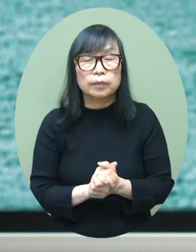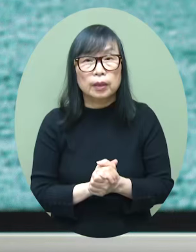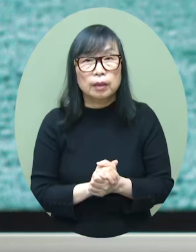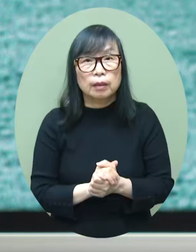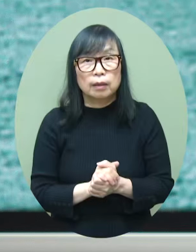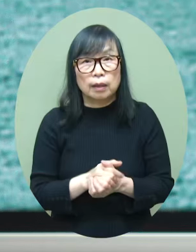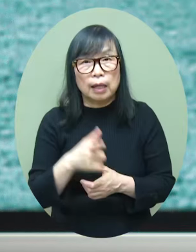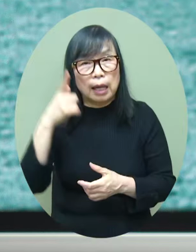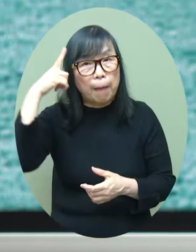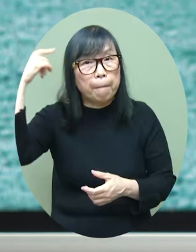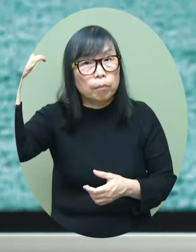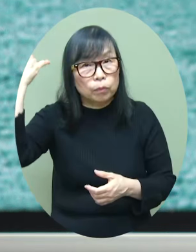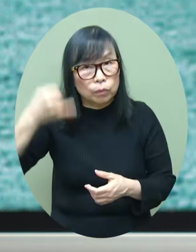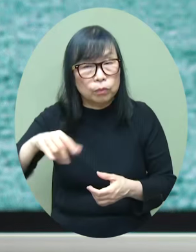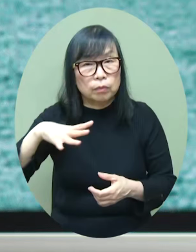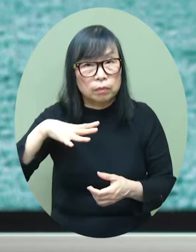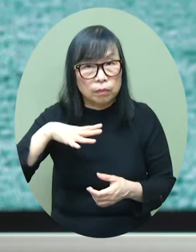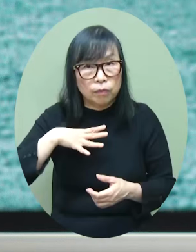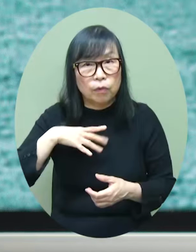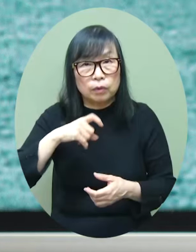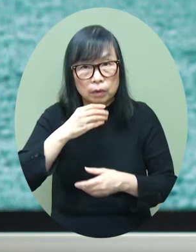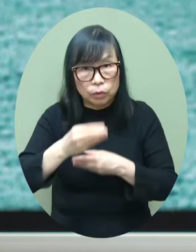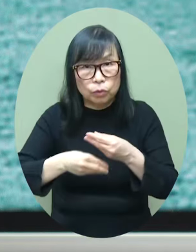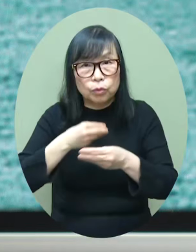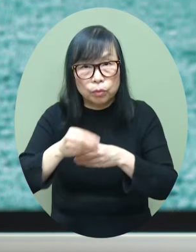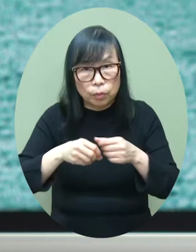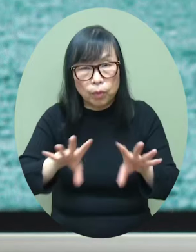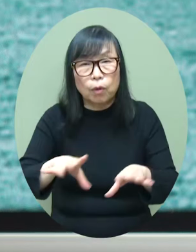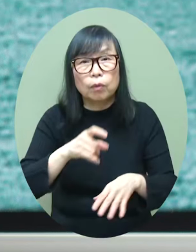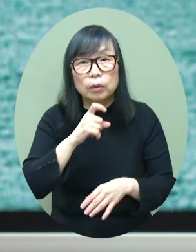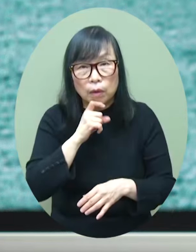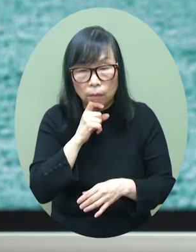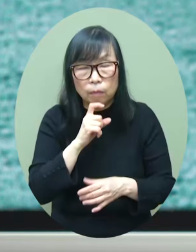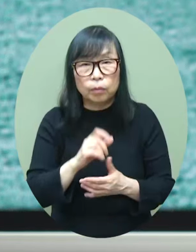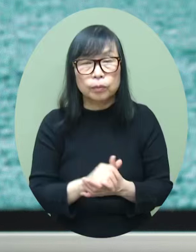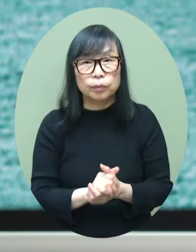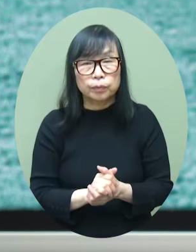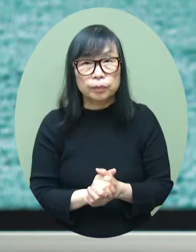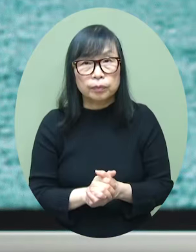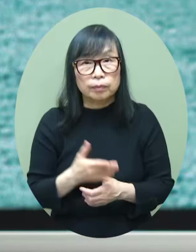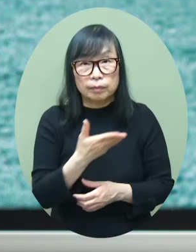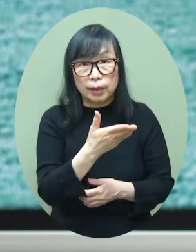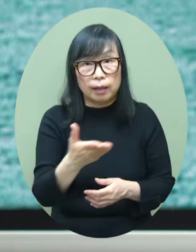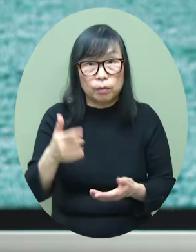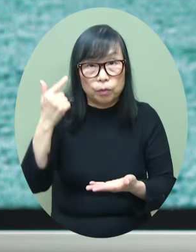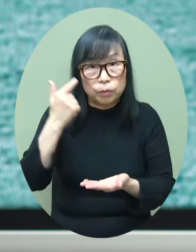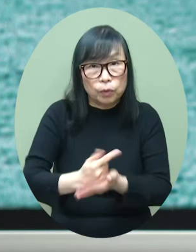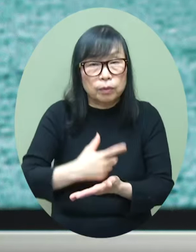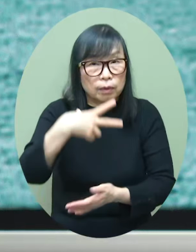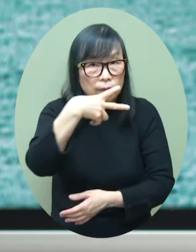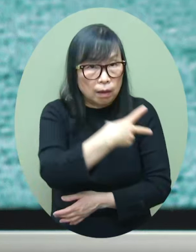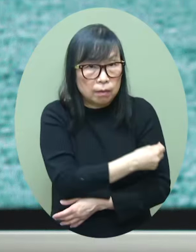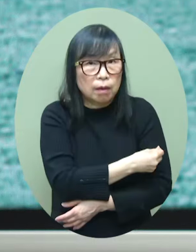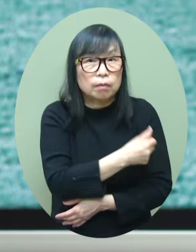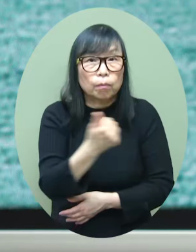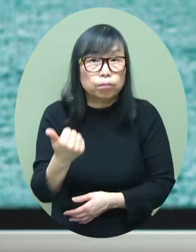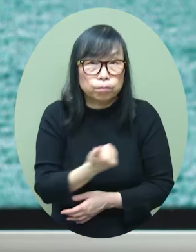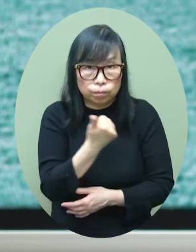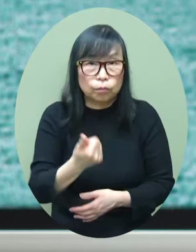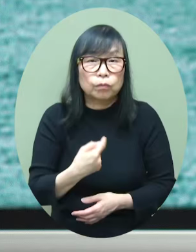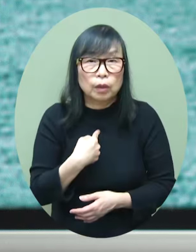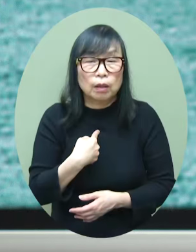啲我哋諗唔到嘅情況下咧，都可能會有啲傳播嘅。咁所以大家最緊要都係要打曬針啦，因為打完針